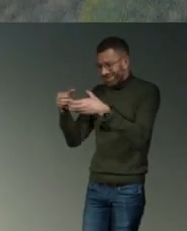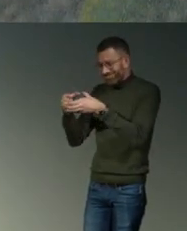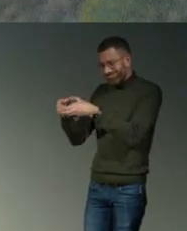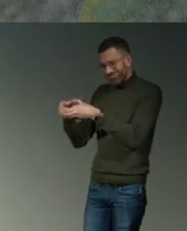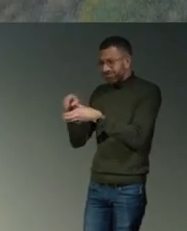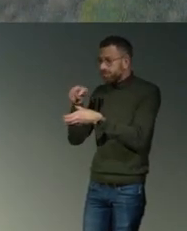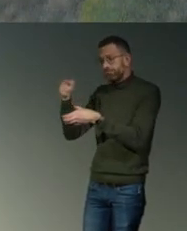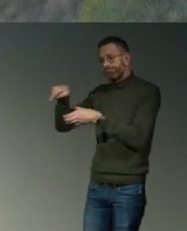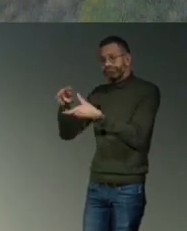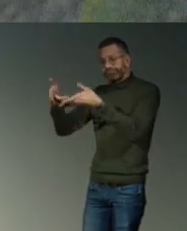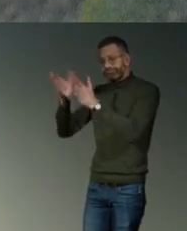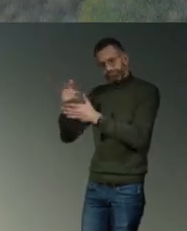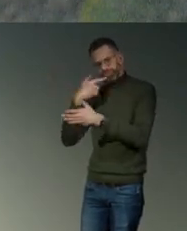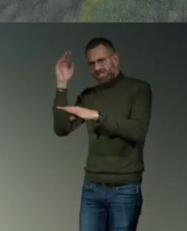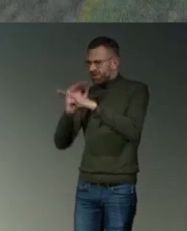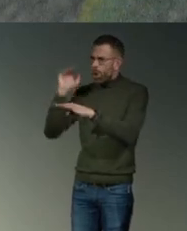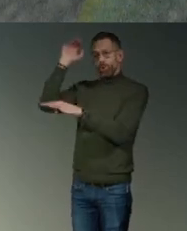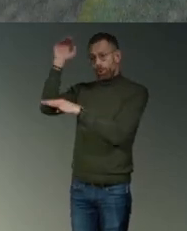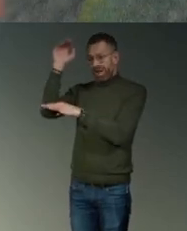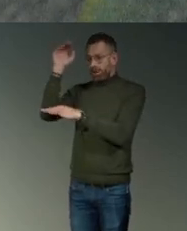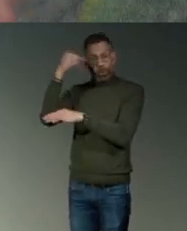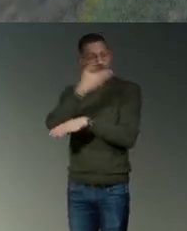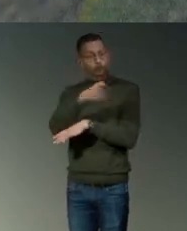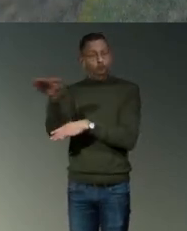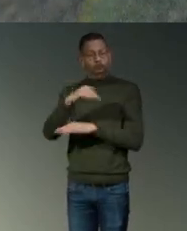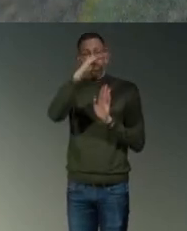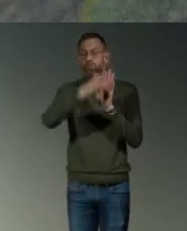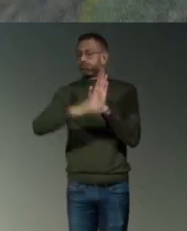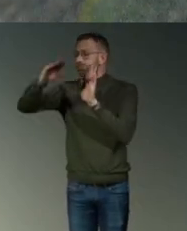d'avoir une suprématie par rapport aux autres, enfin, sur les autres,